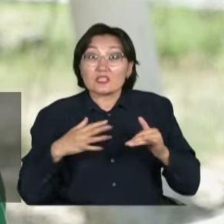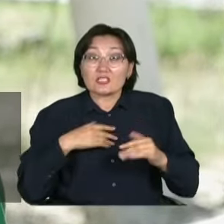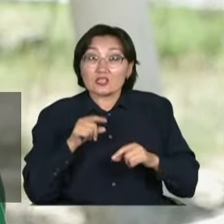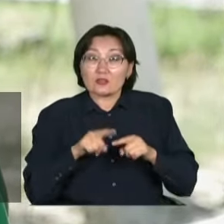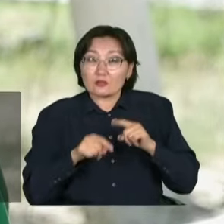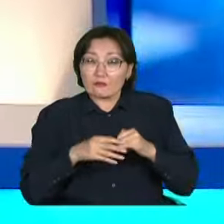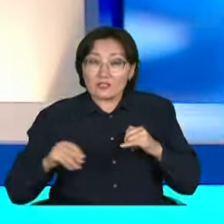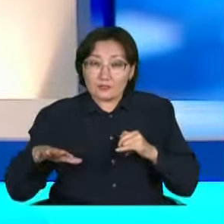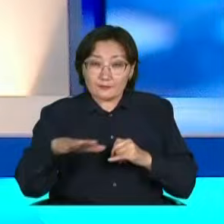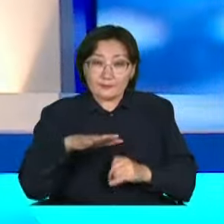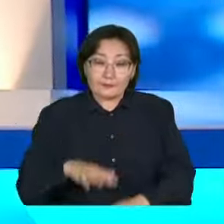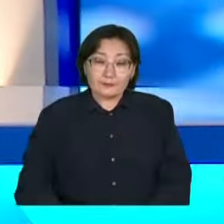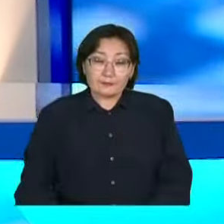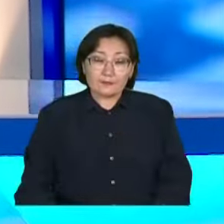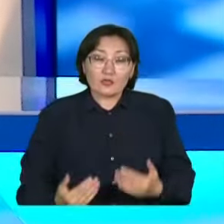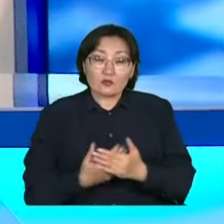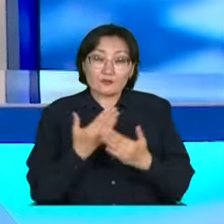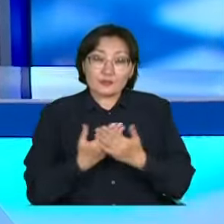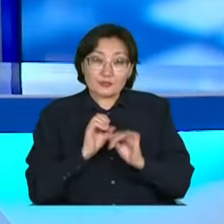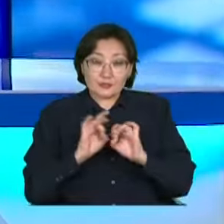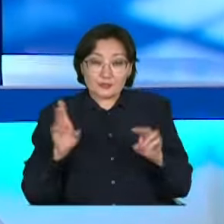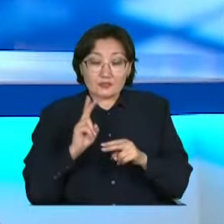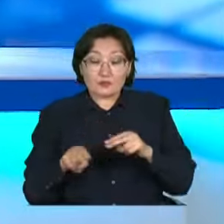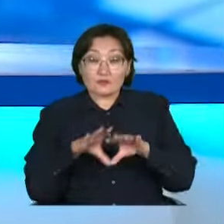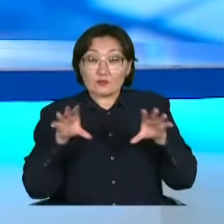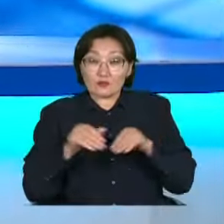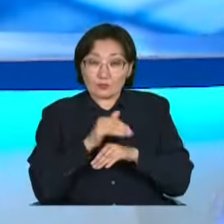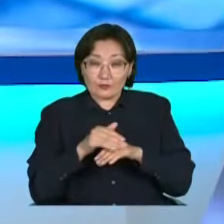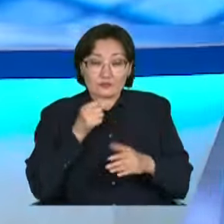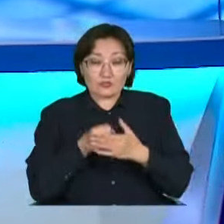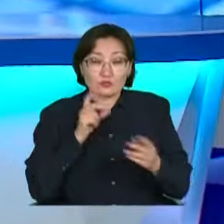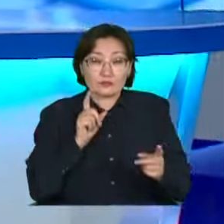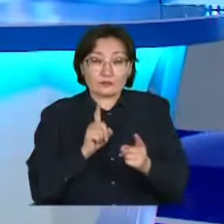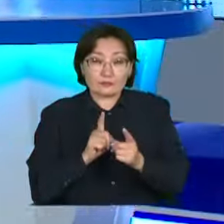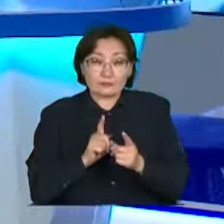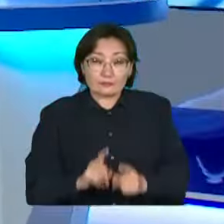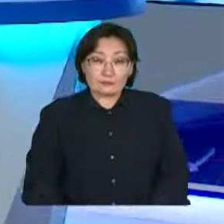родного края. На этом пока все. Увидимся вечером. До встречи!